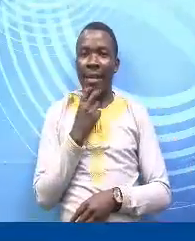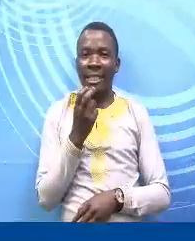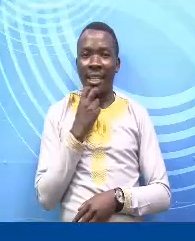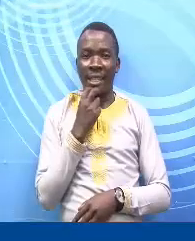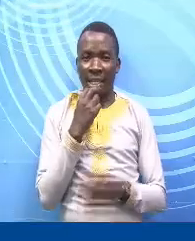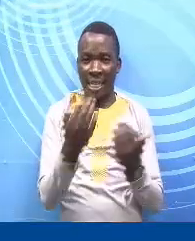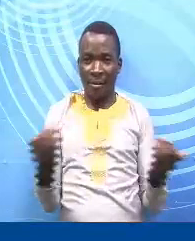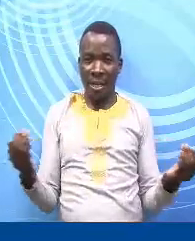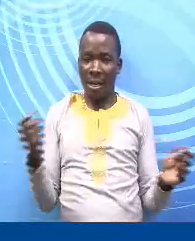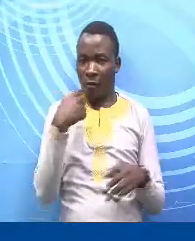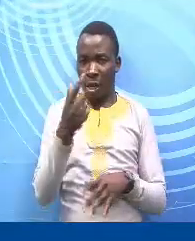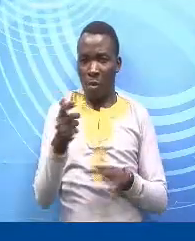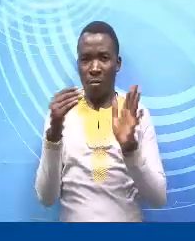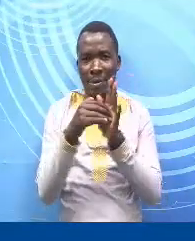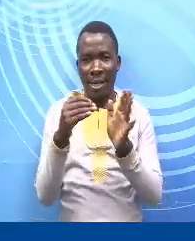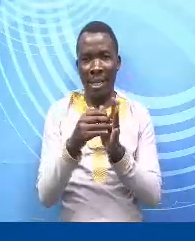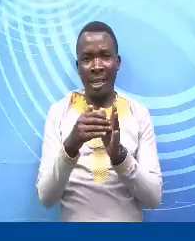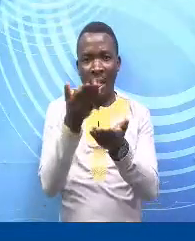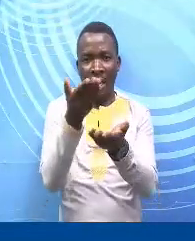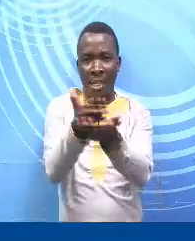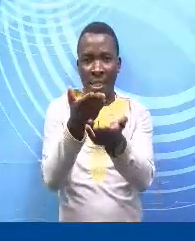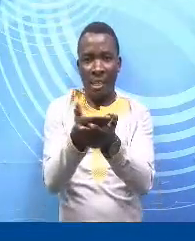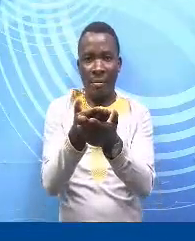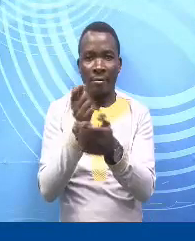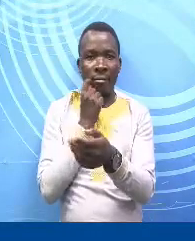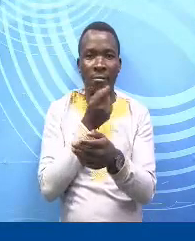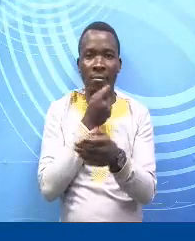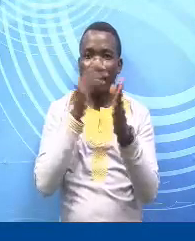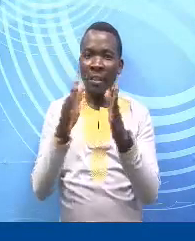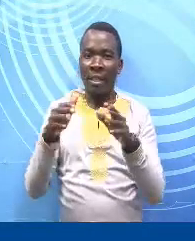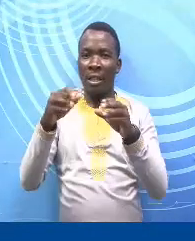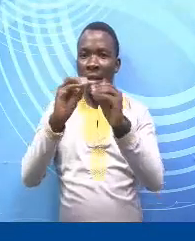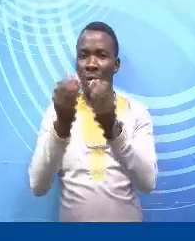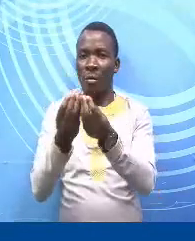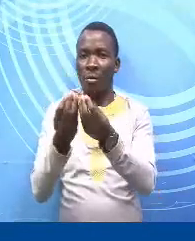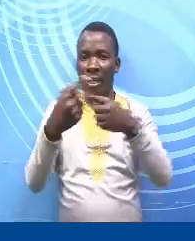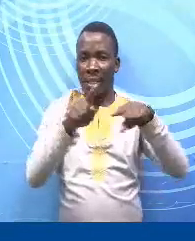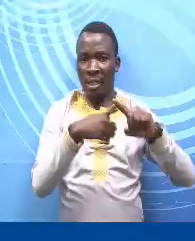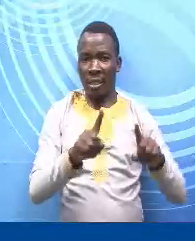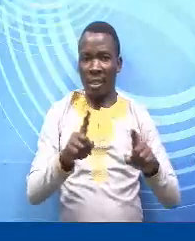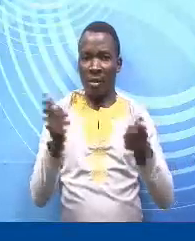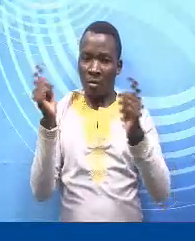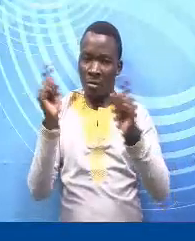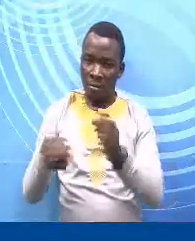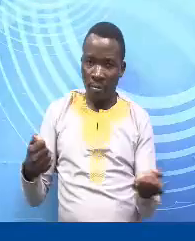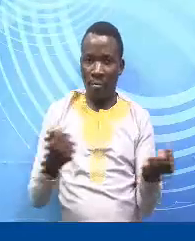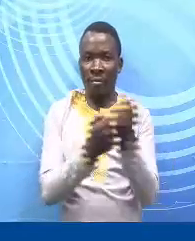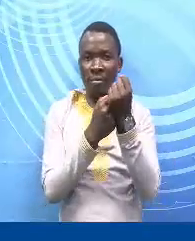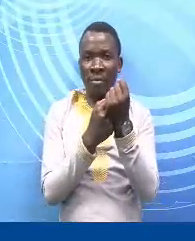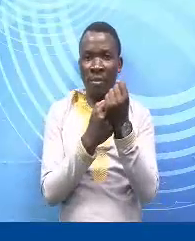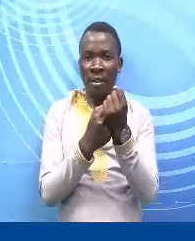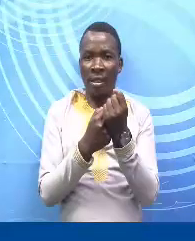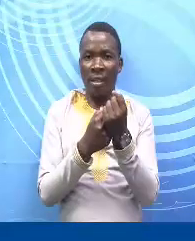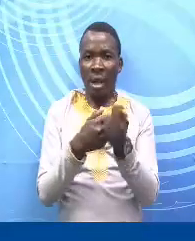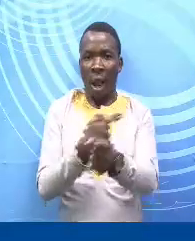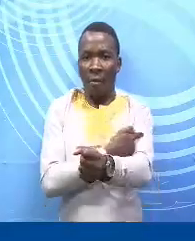bana akavuga yuko bibabangamira akaba yuko asaba abagiraneza ndetse n'indi miryango igiye itandukanye kuba yabagoboka akabasha kuvuza aba bana